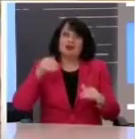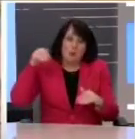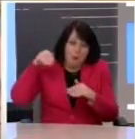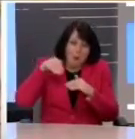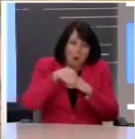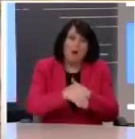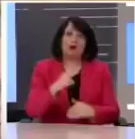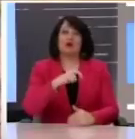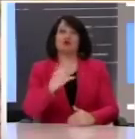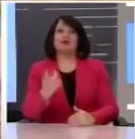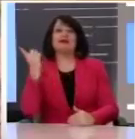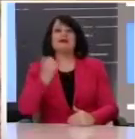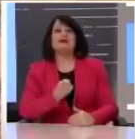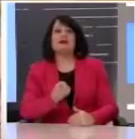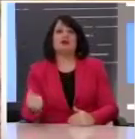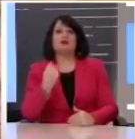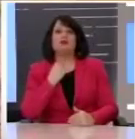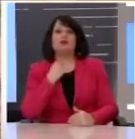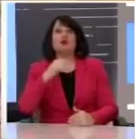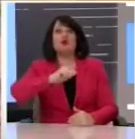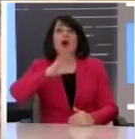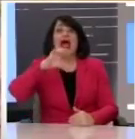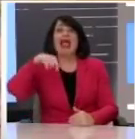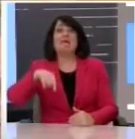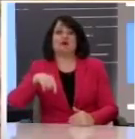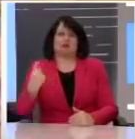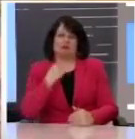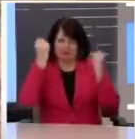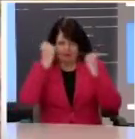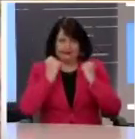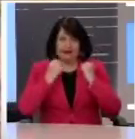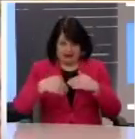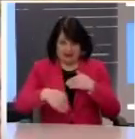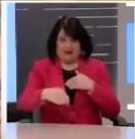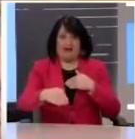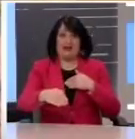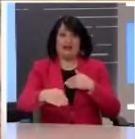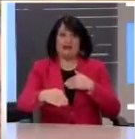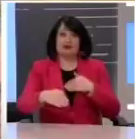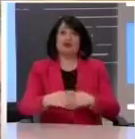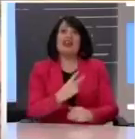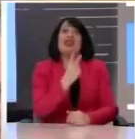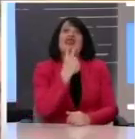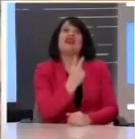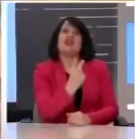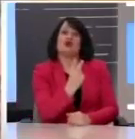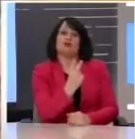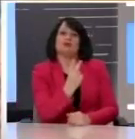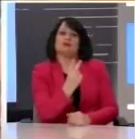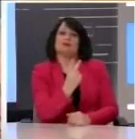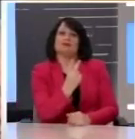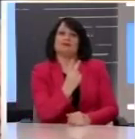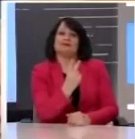το 25% το καθάριστο εγχώριο προϊόντος. Φέτος θα κλείσουμε με μπροστά το νούμερο 2. Και